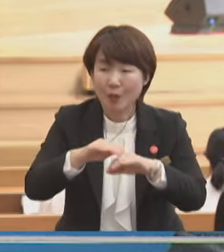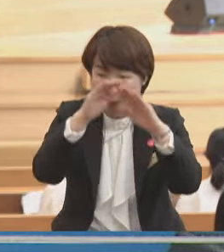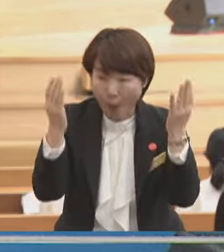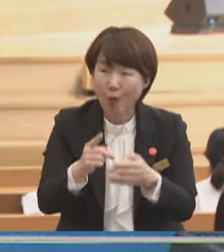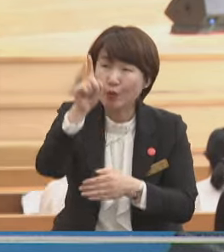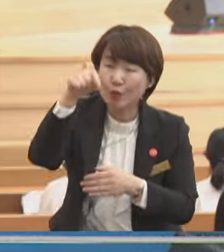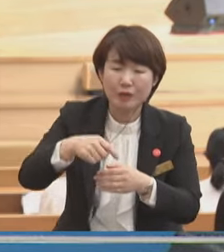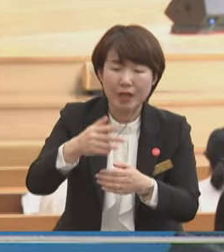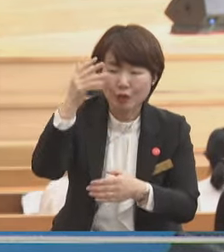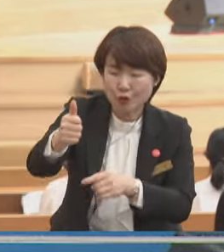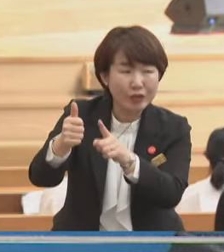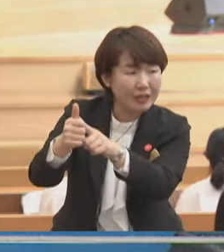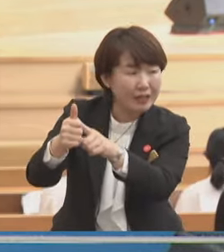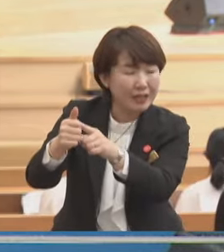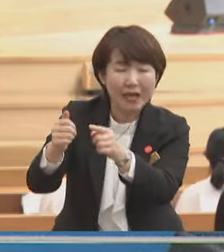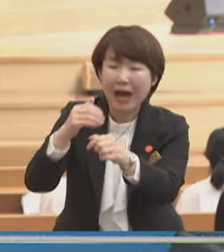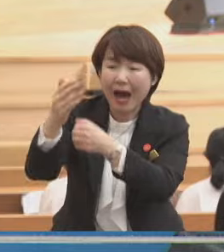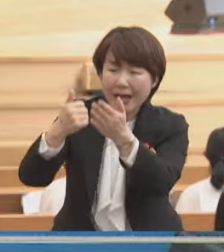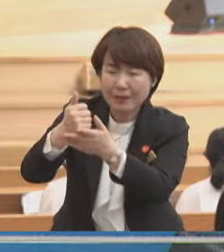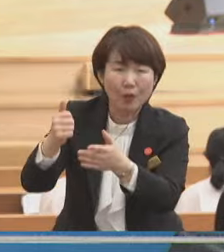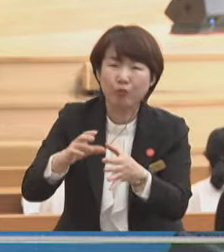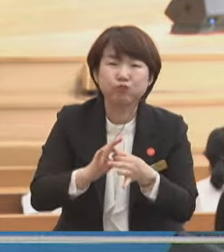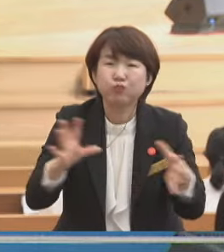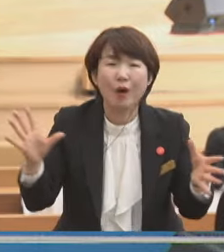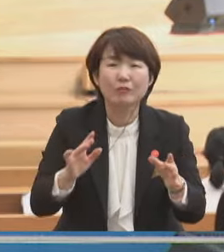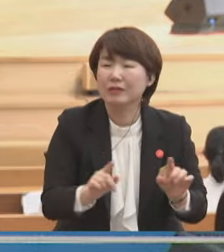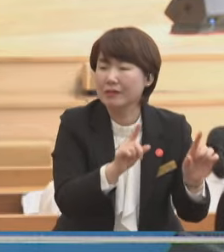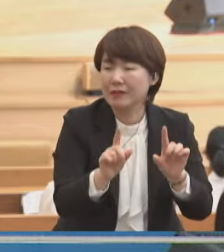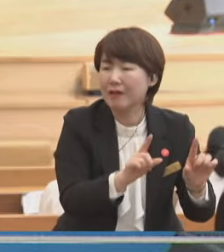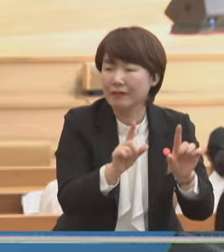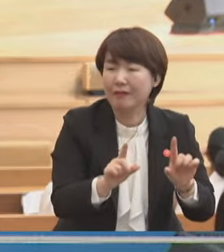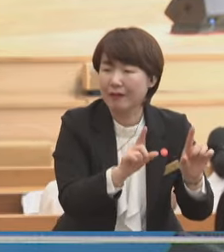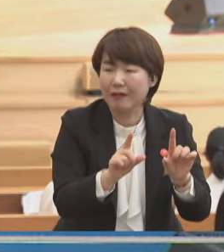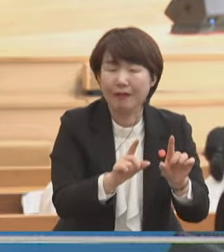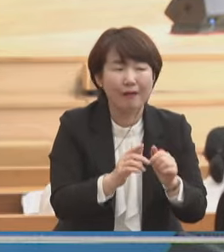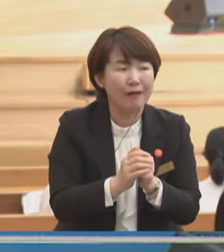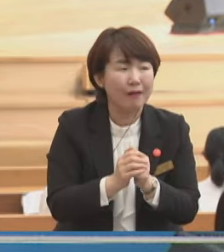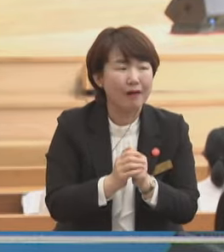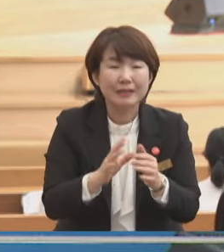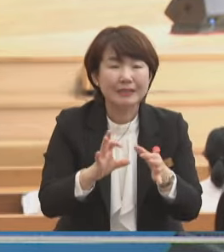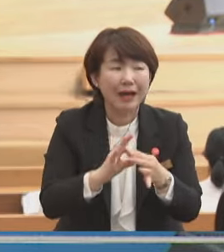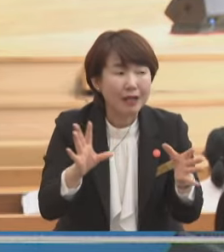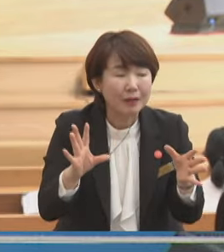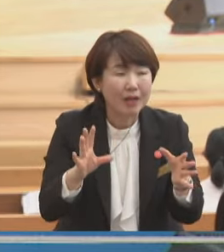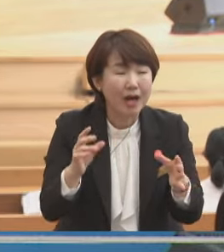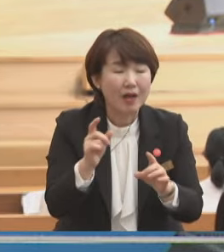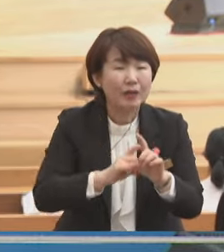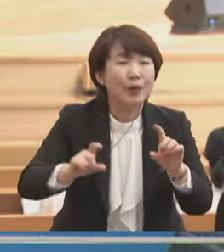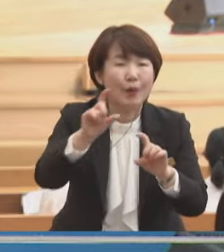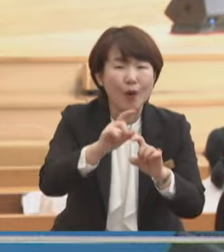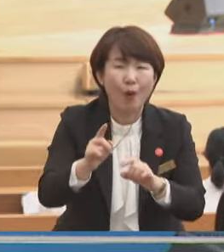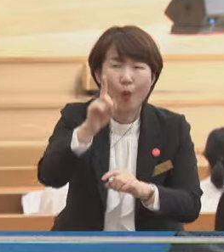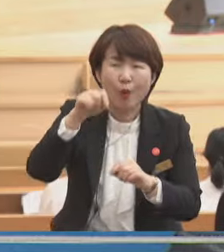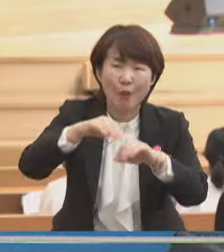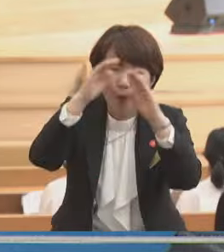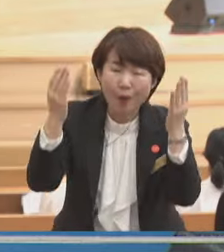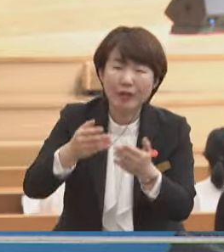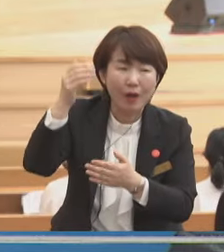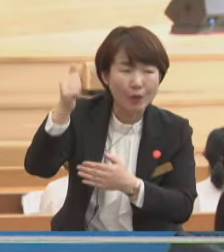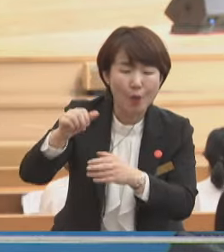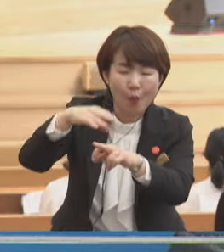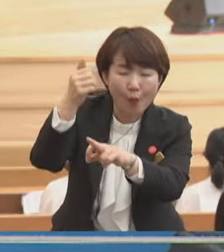하나님과 전혀 상관이 없는 인생을 사는 거예요 상관이 없는 정도가 아니라 온 우주의 왕이신